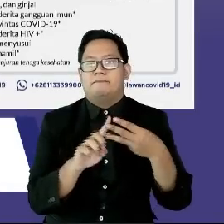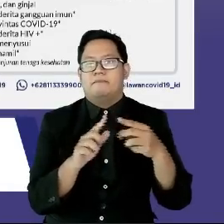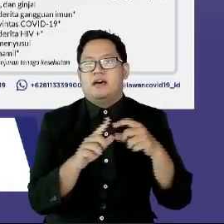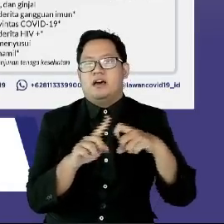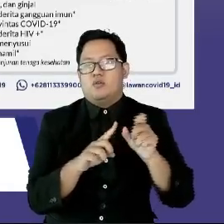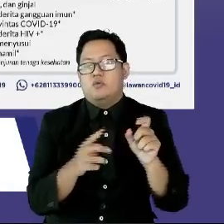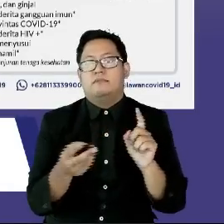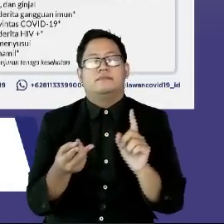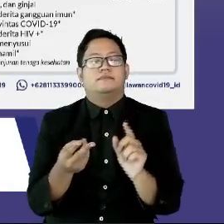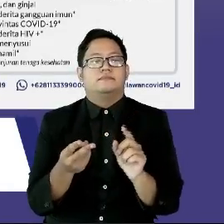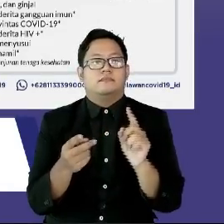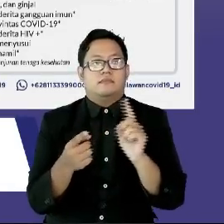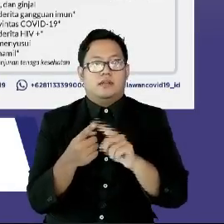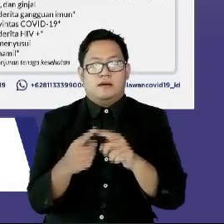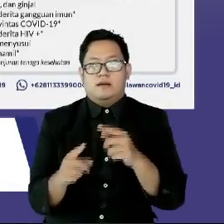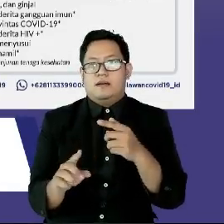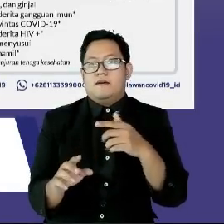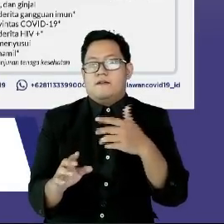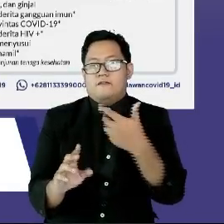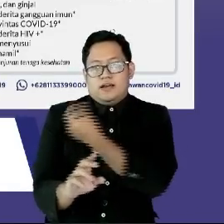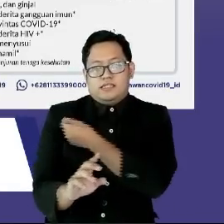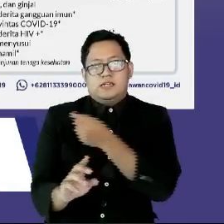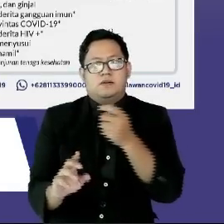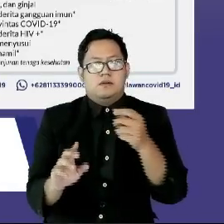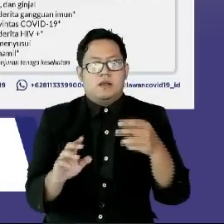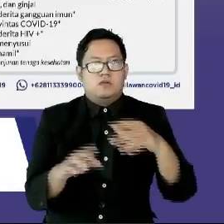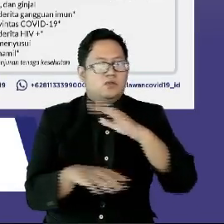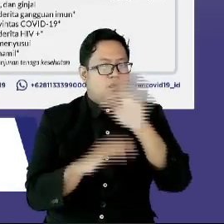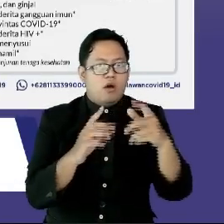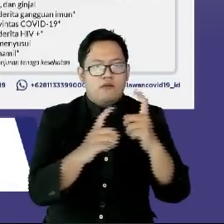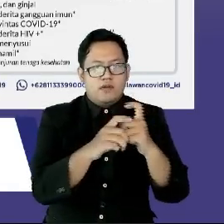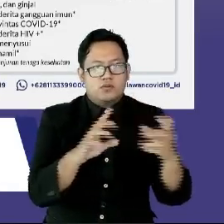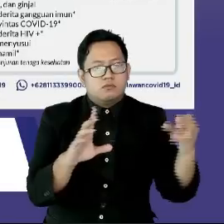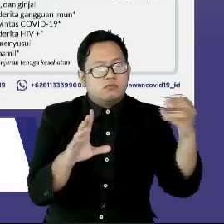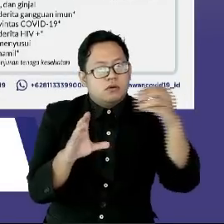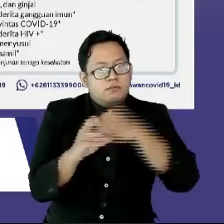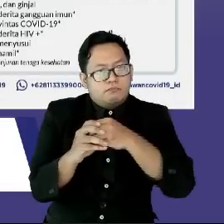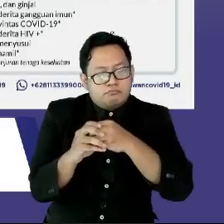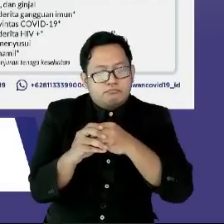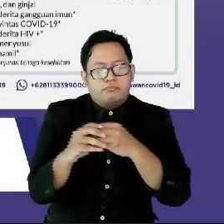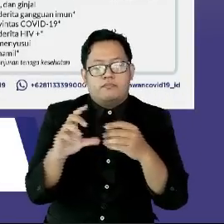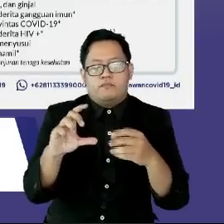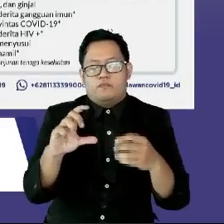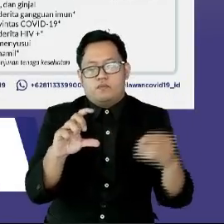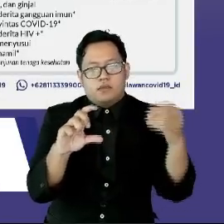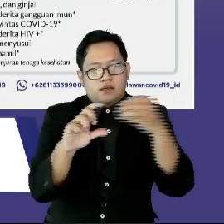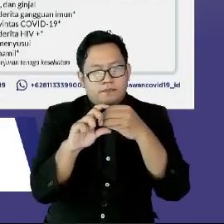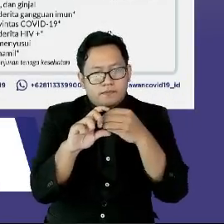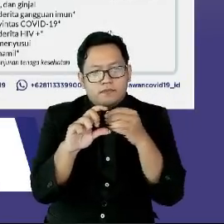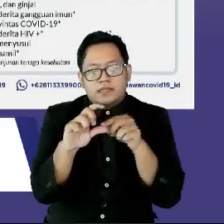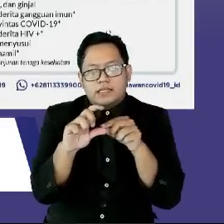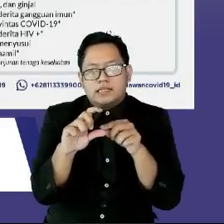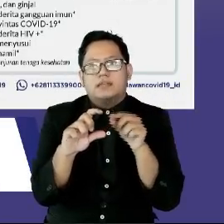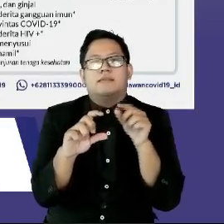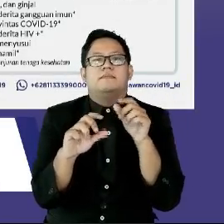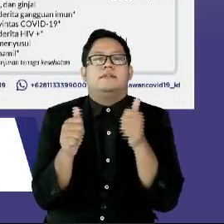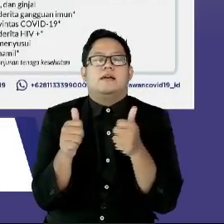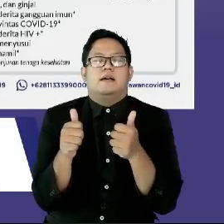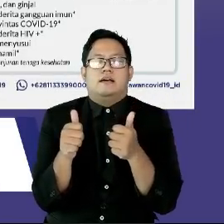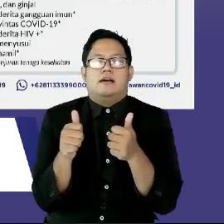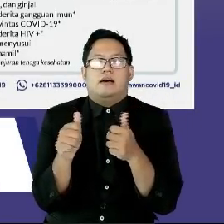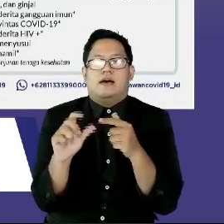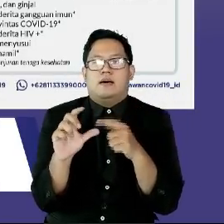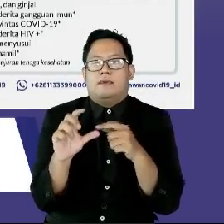yang menggunakan seluruh bagian virus. Vaksin ini menggunakan seluruh bagian dari virus yang dapat dikategorikan